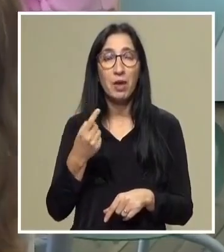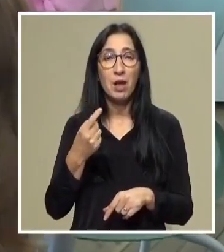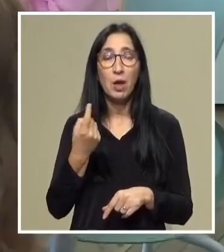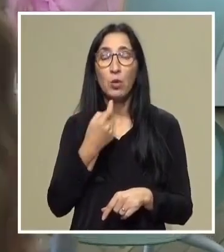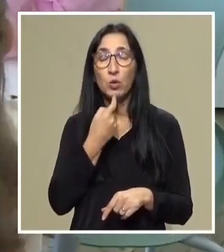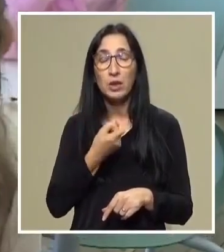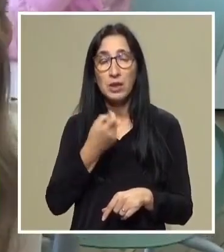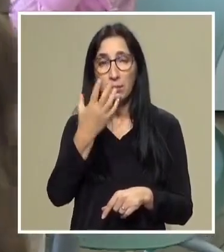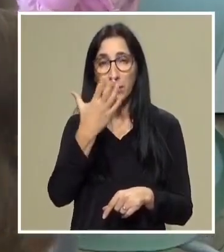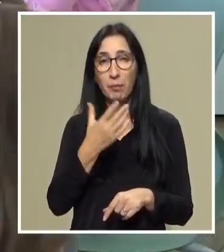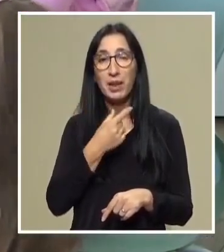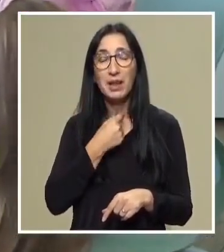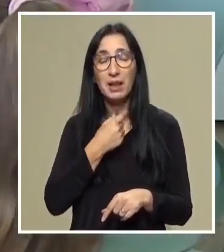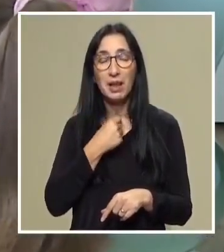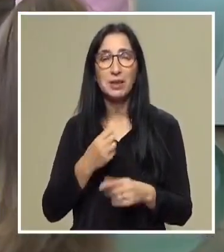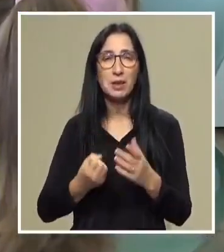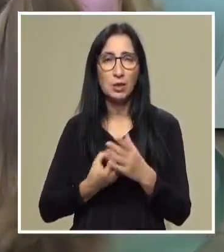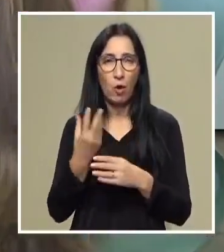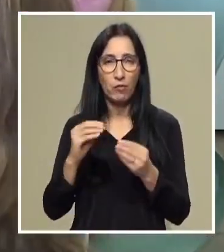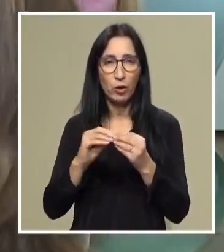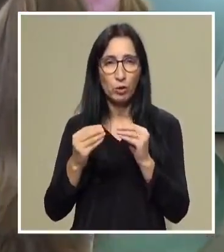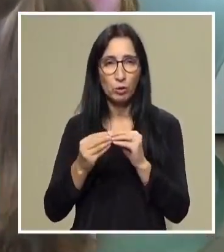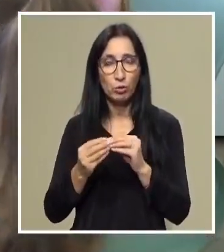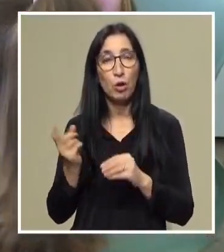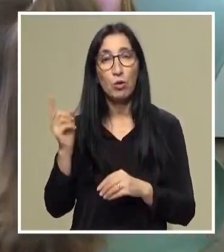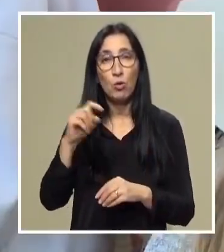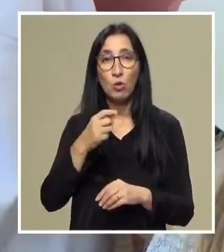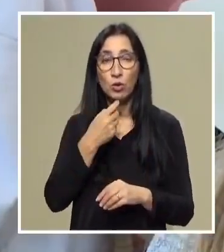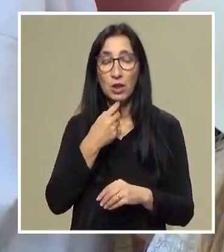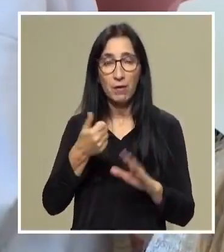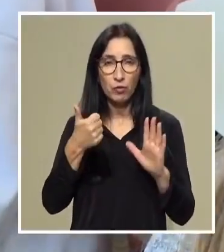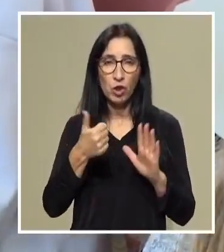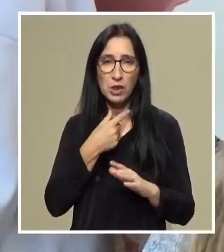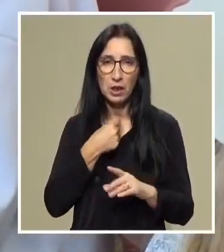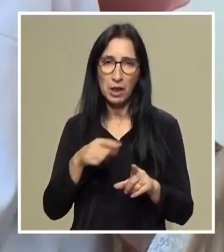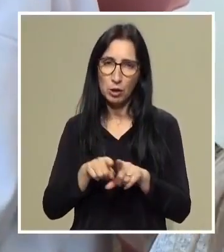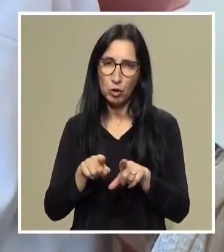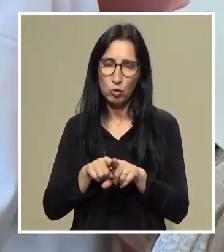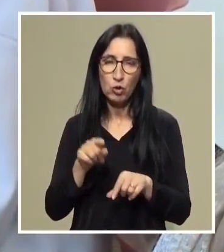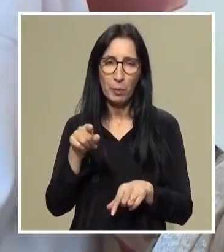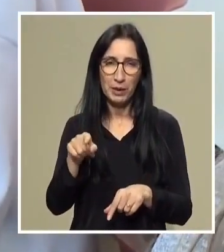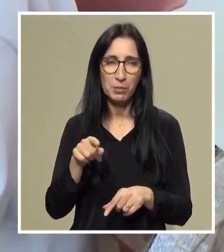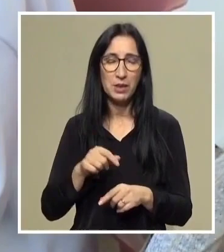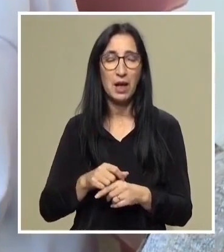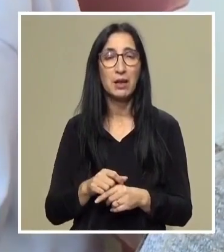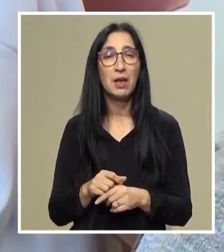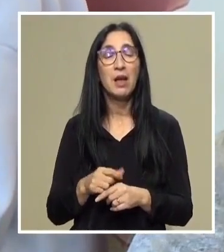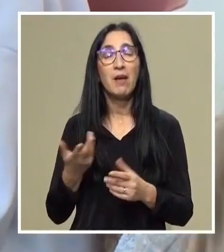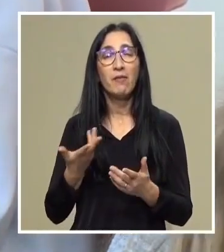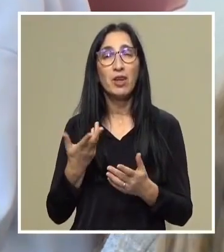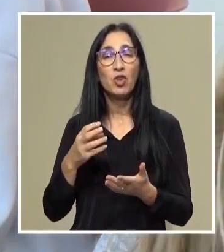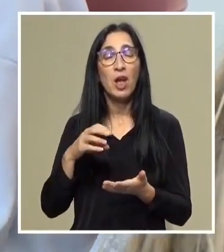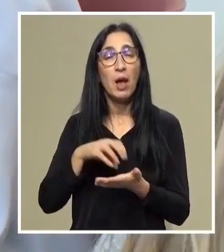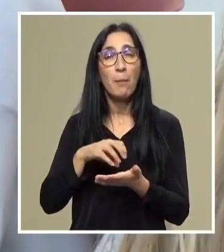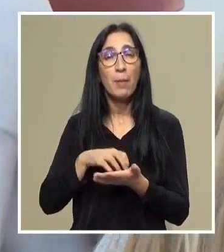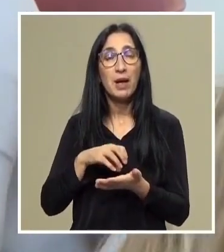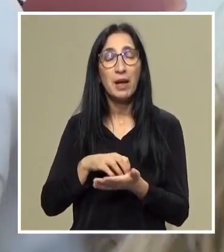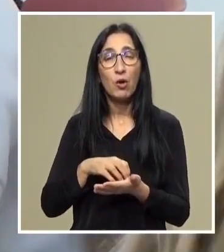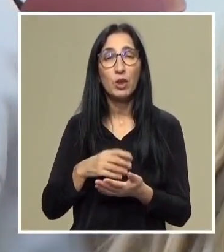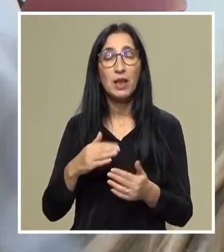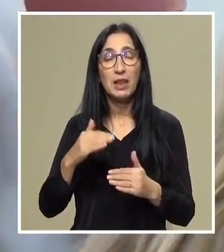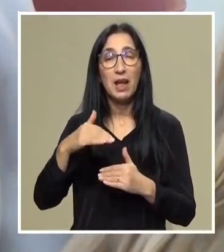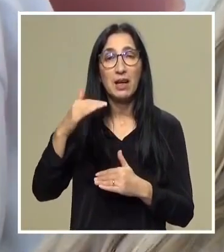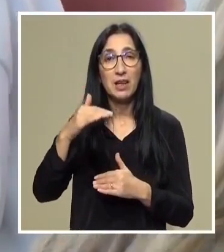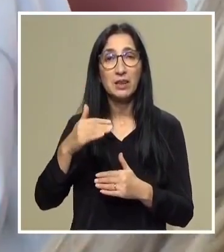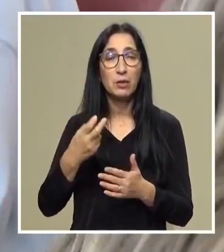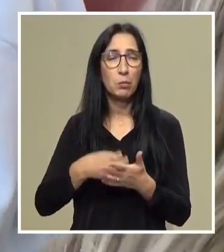пети клас с новите конструктори, като до година ще бъдем в шести клас с тях. Иновативните ни паралелки вече нарастват, по проста